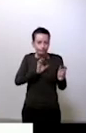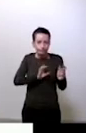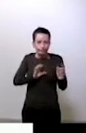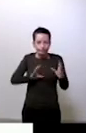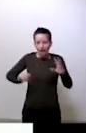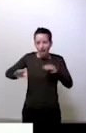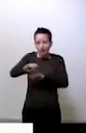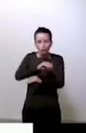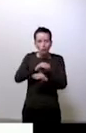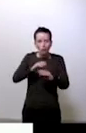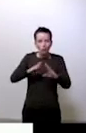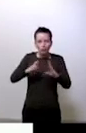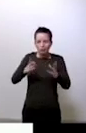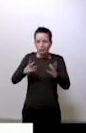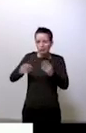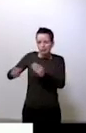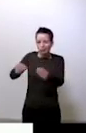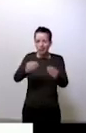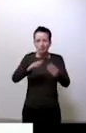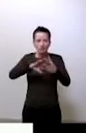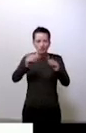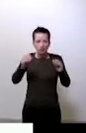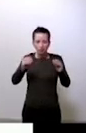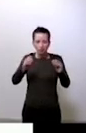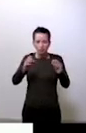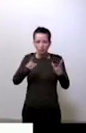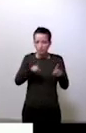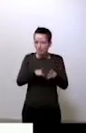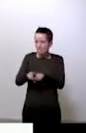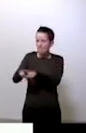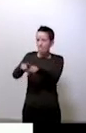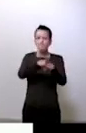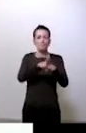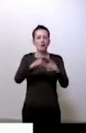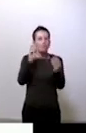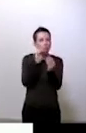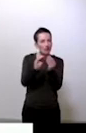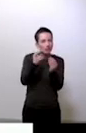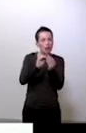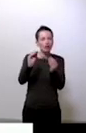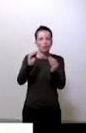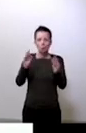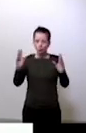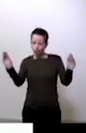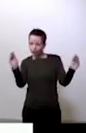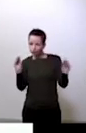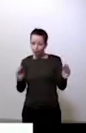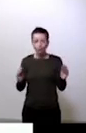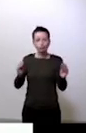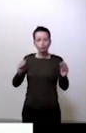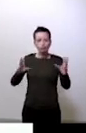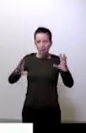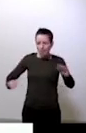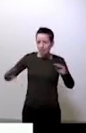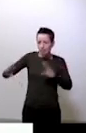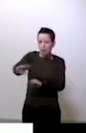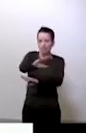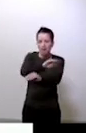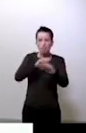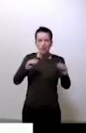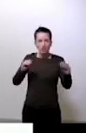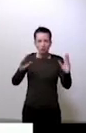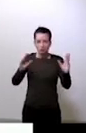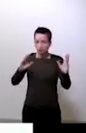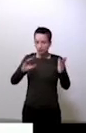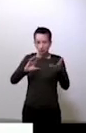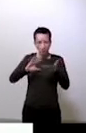spatiaux, formes architecturales et spatiales, matériaux mis en œuvre pour réaliser ces formes, configurations à toutes les échelles imposées